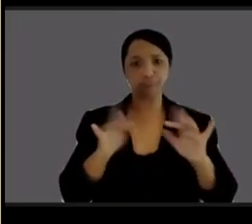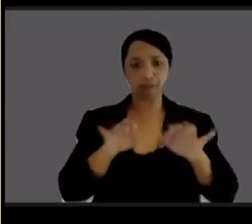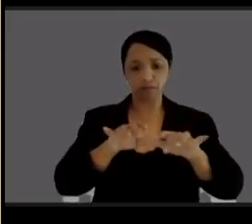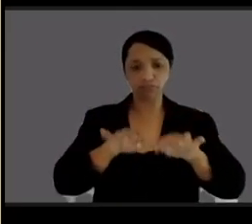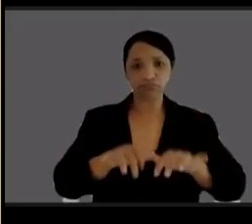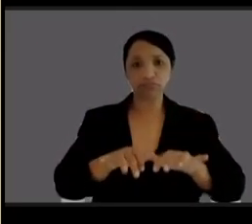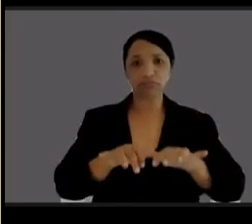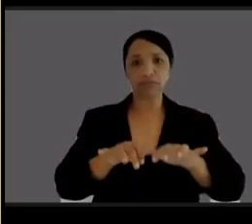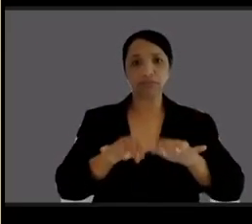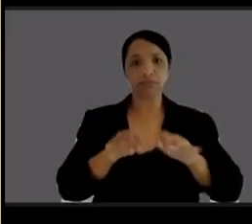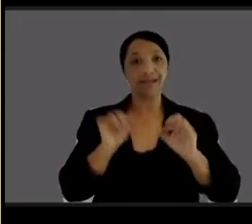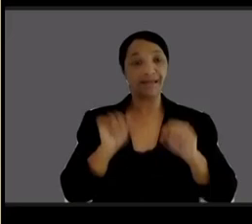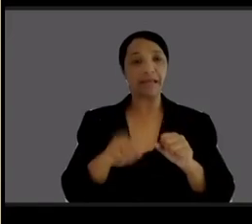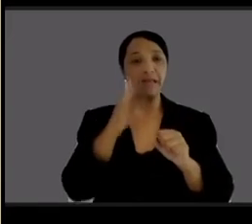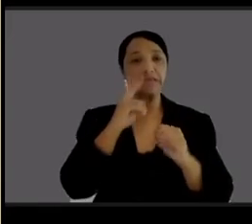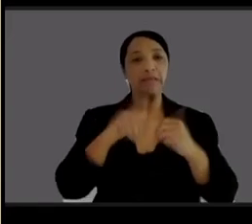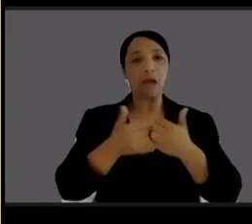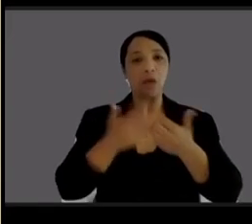intégrant